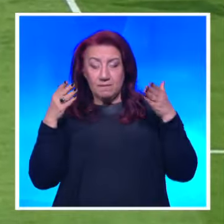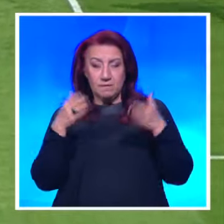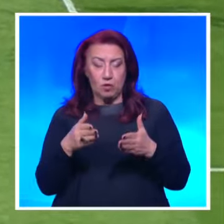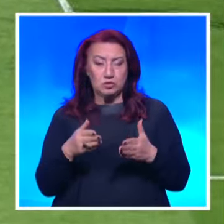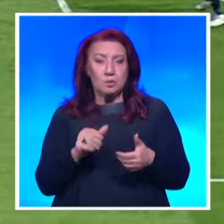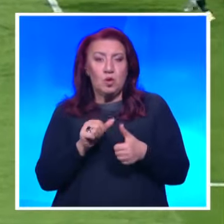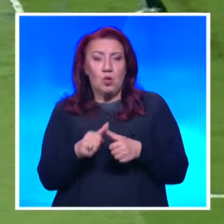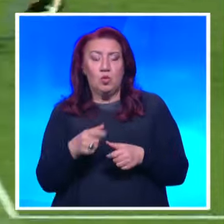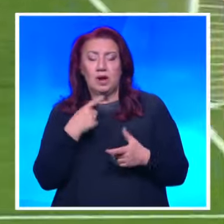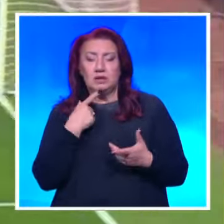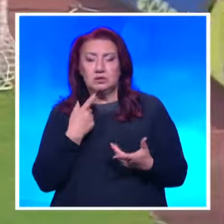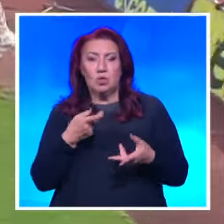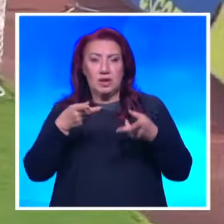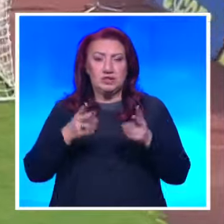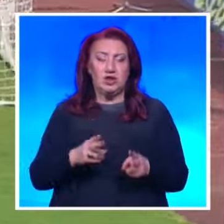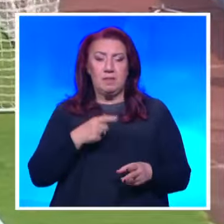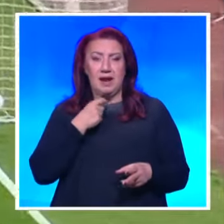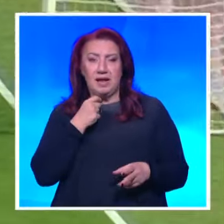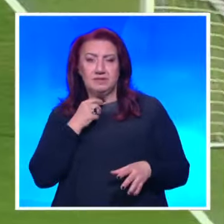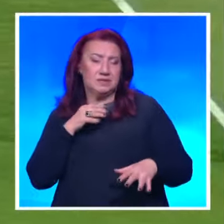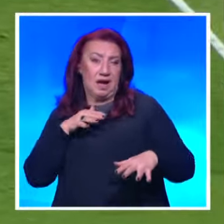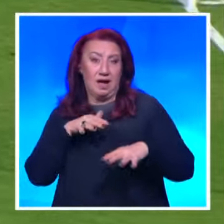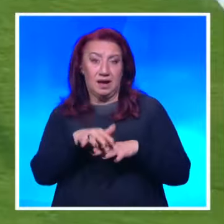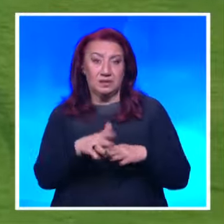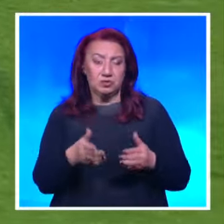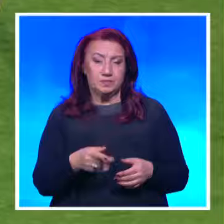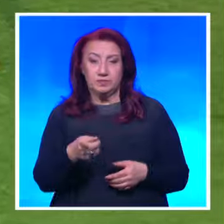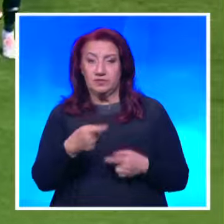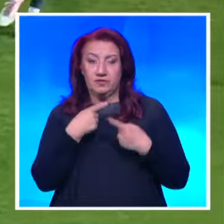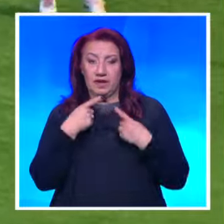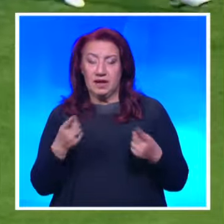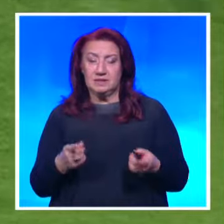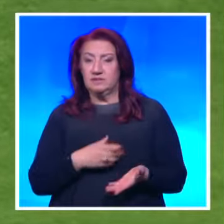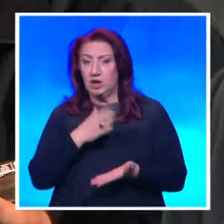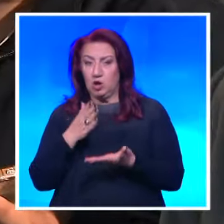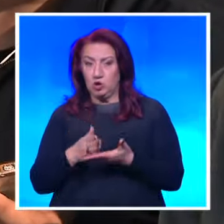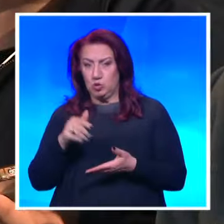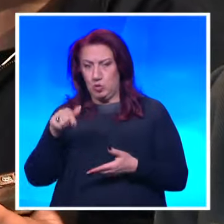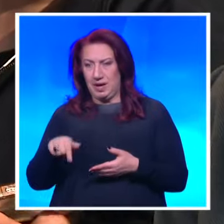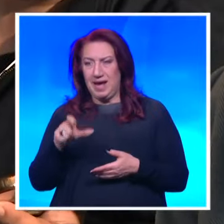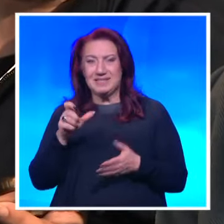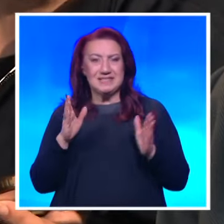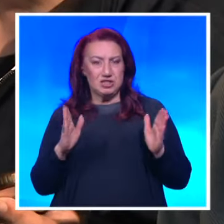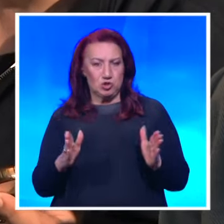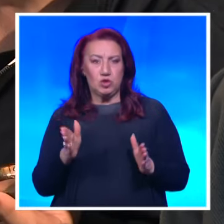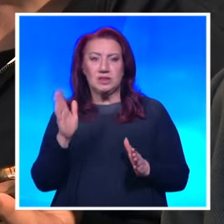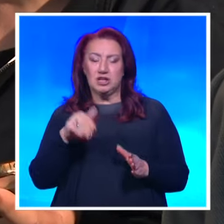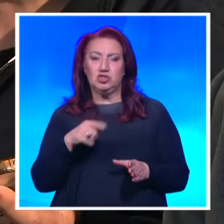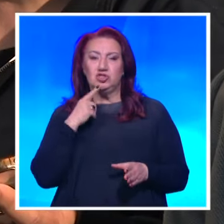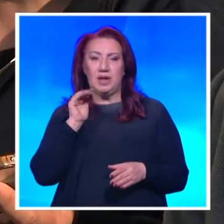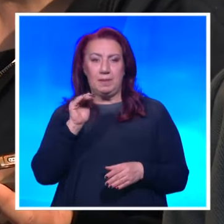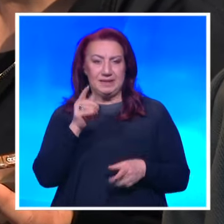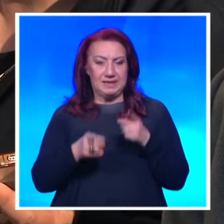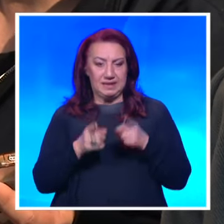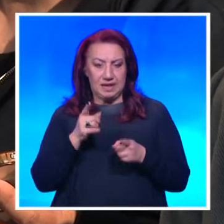противника да превзема празни пространства. Вие казахте, че до края на сезона е вашата позиция тук, но въпросът е дали пък това няма да